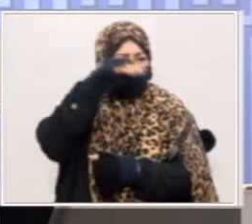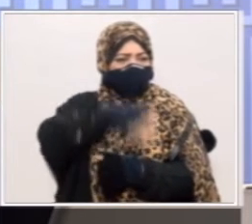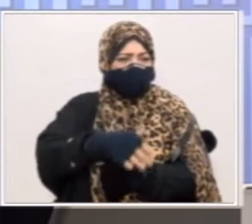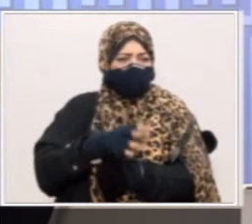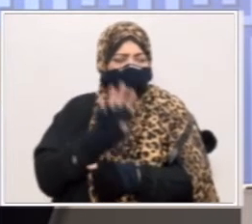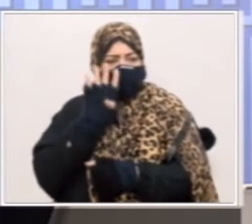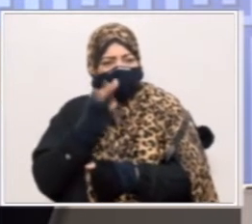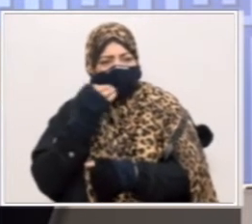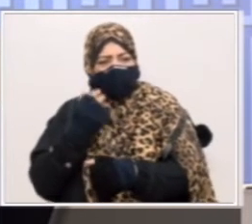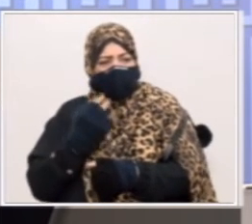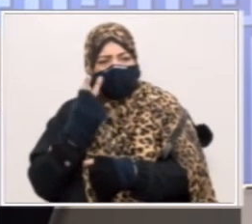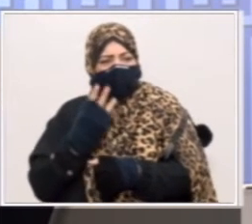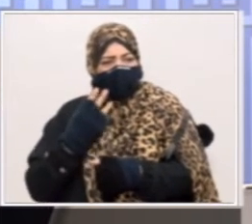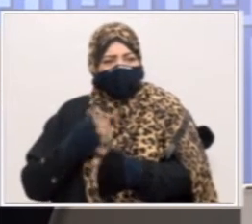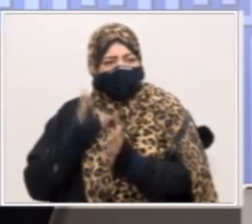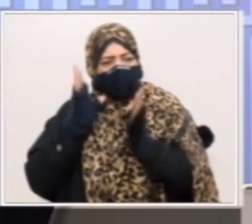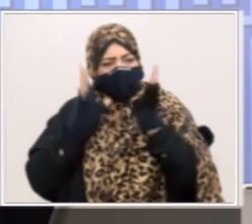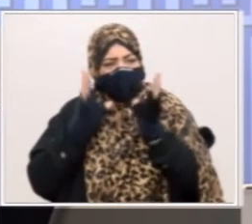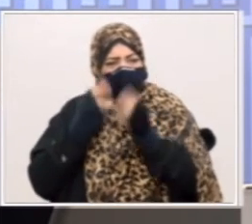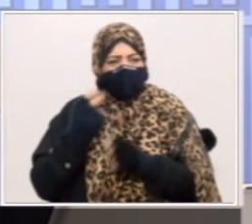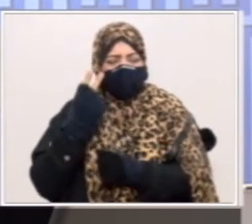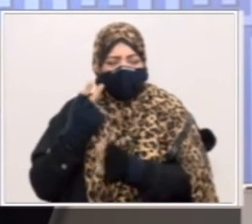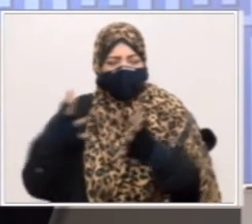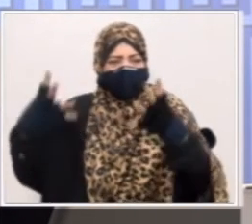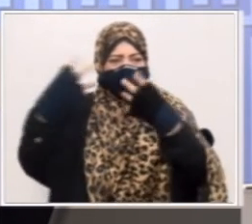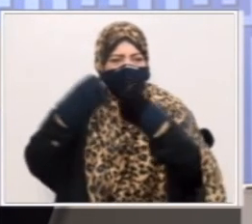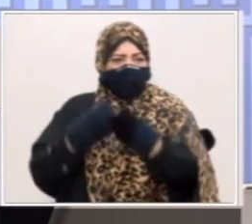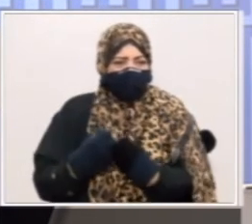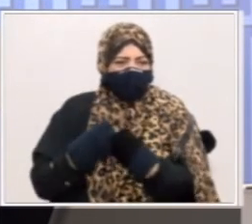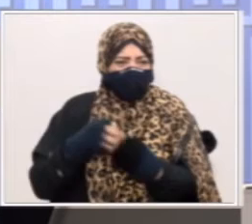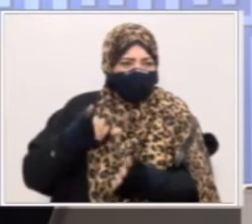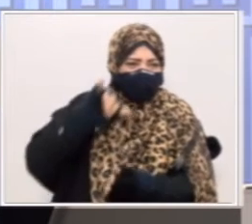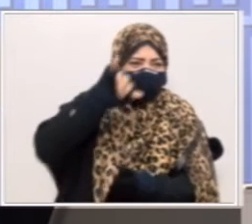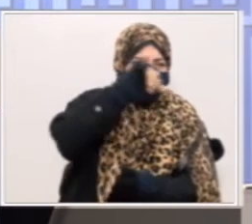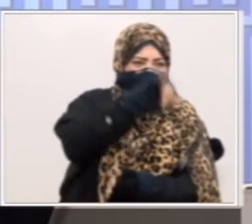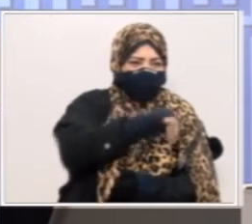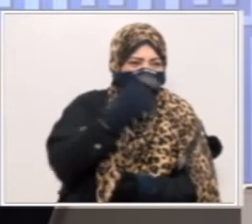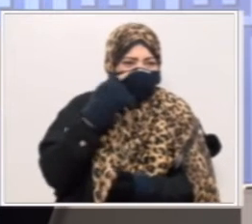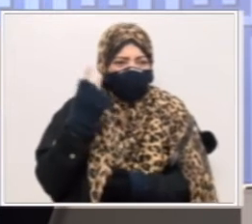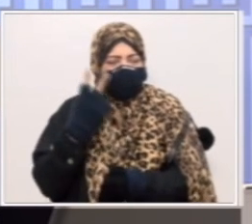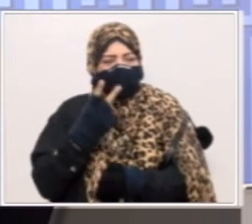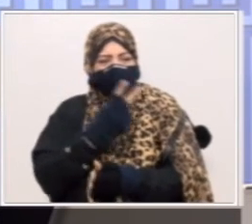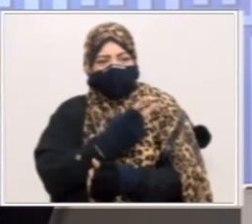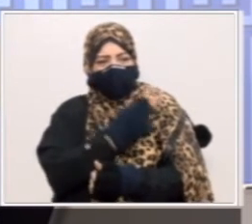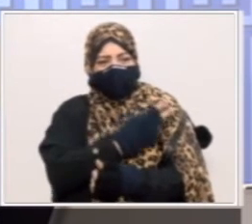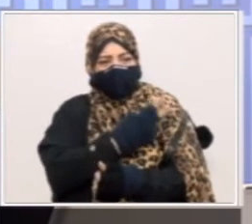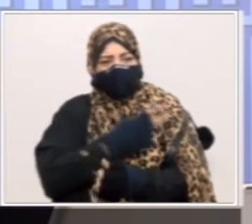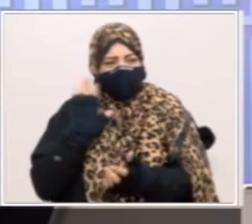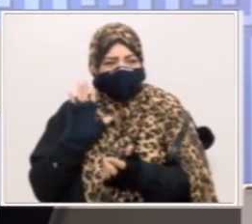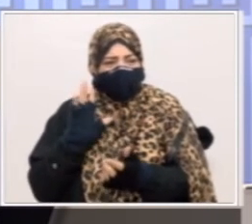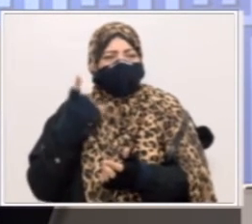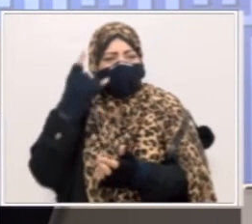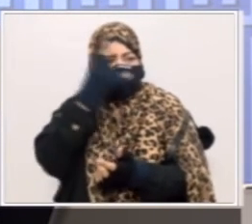القصر في الصلاة جعله الله عز وجل رخصة على العباد، فمن كان يقطن